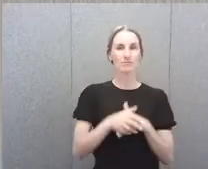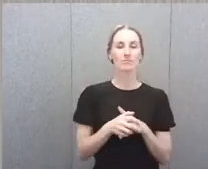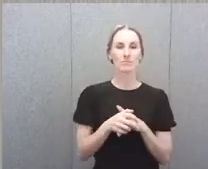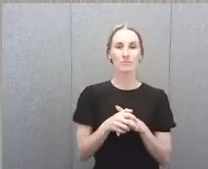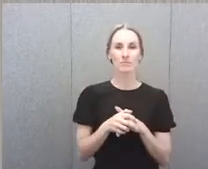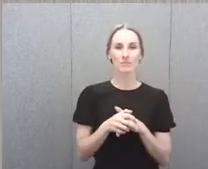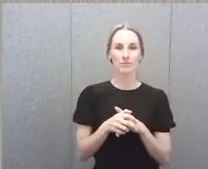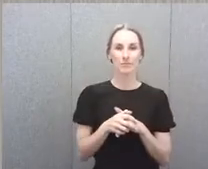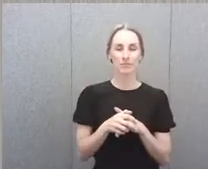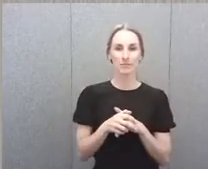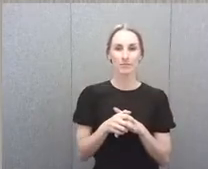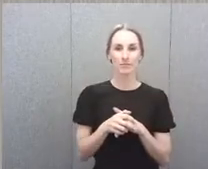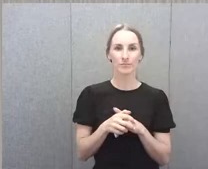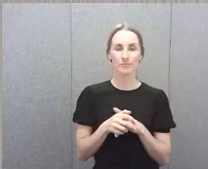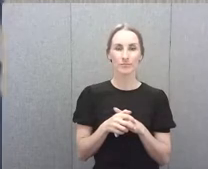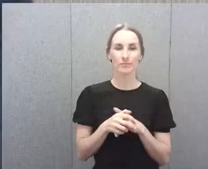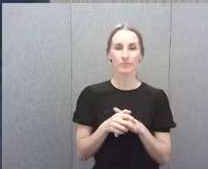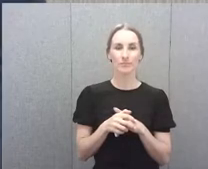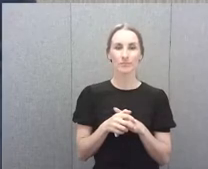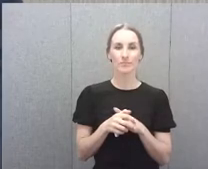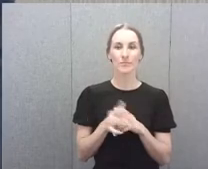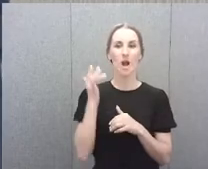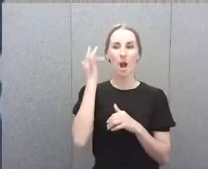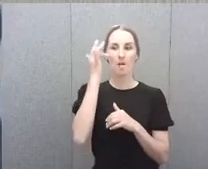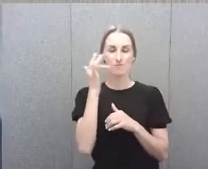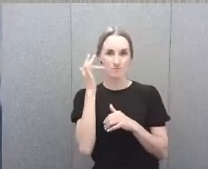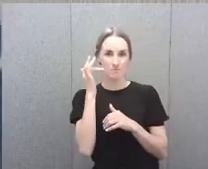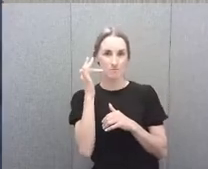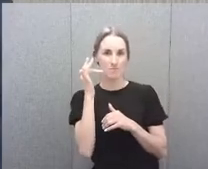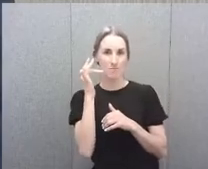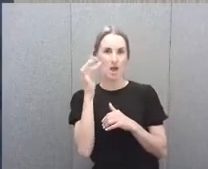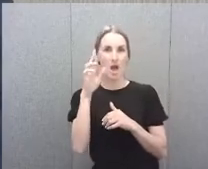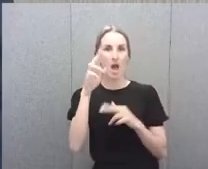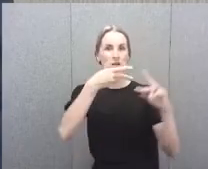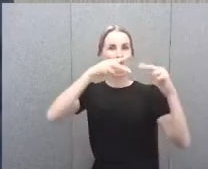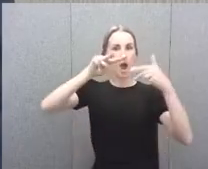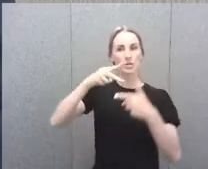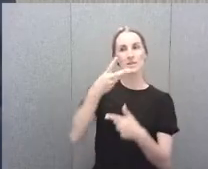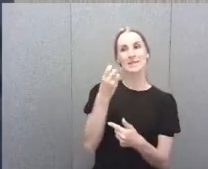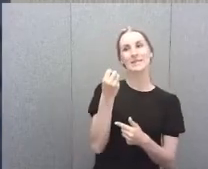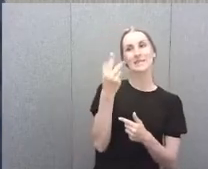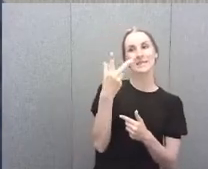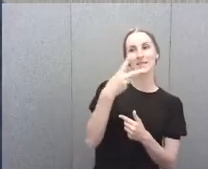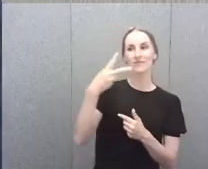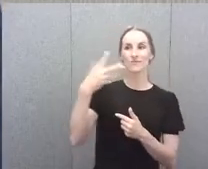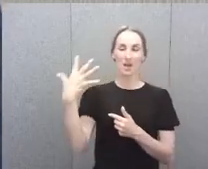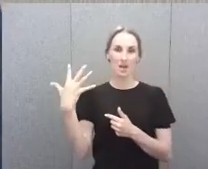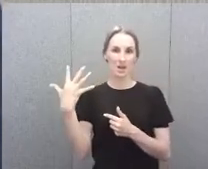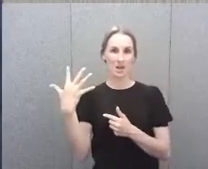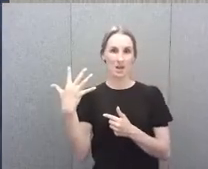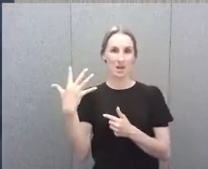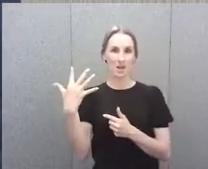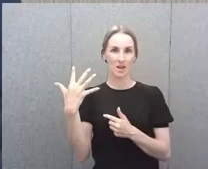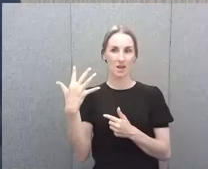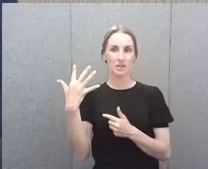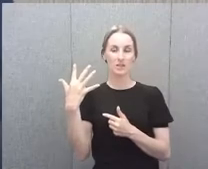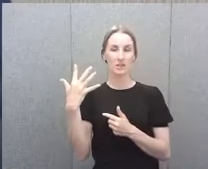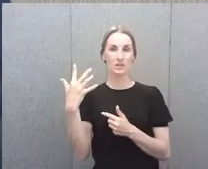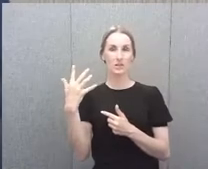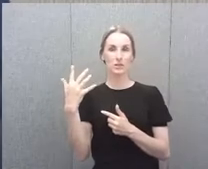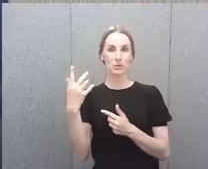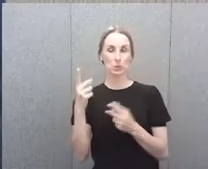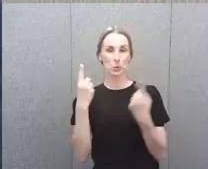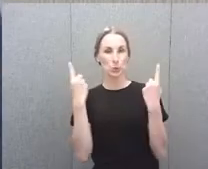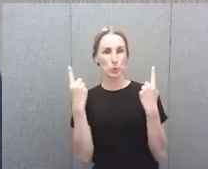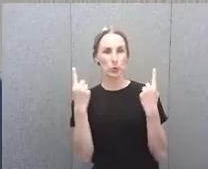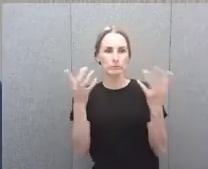уважаемой аудитории. 20-й юбилей резолюции ООН 1325 ставит вопрос,